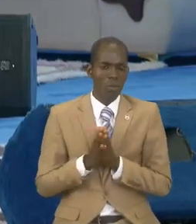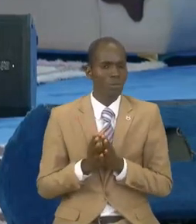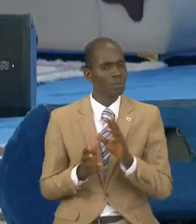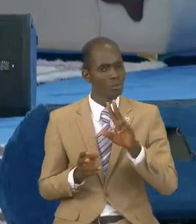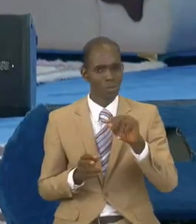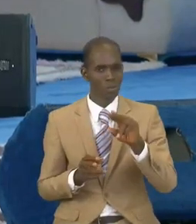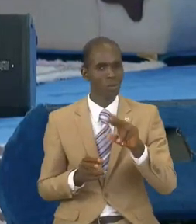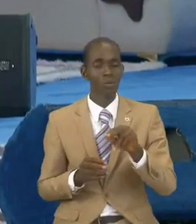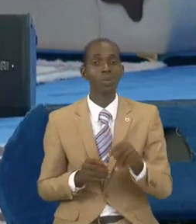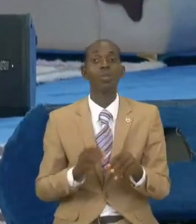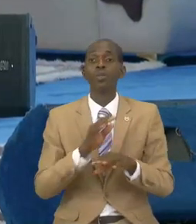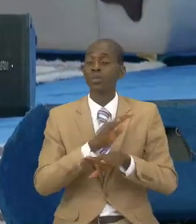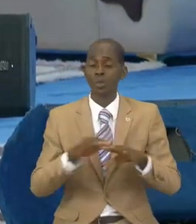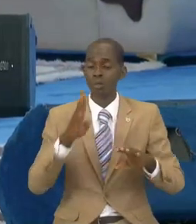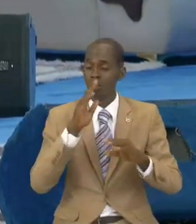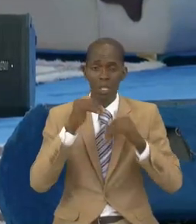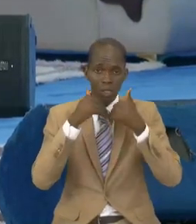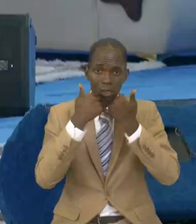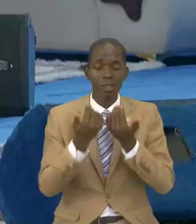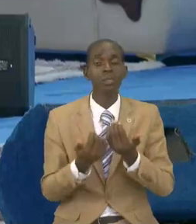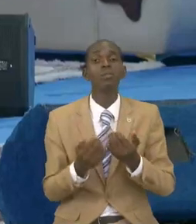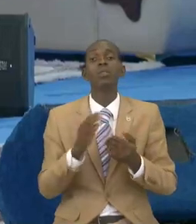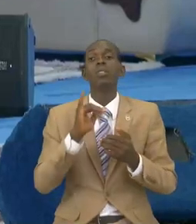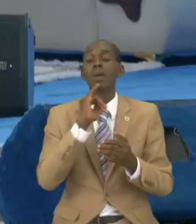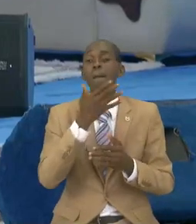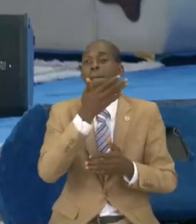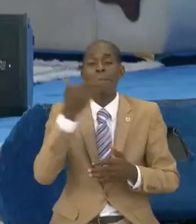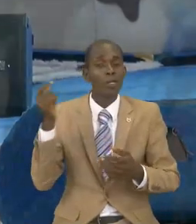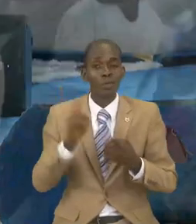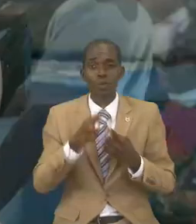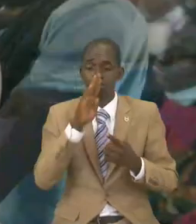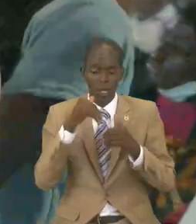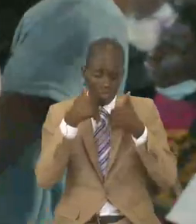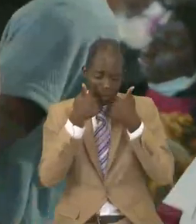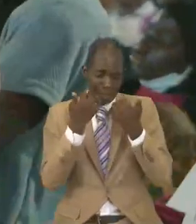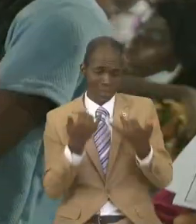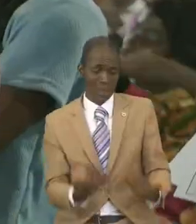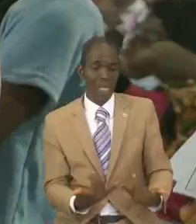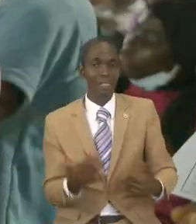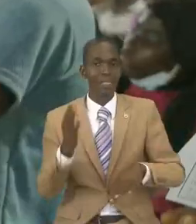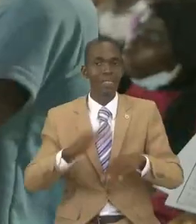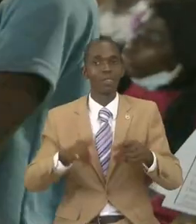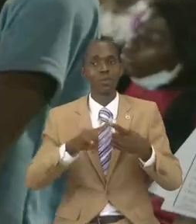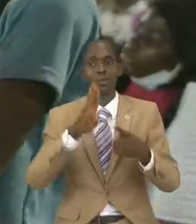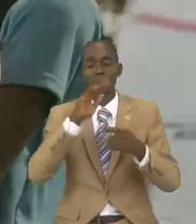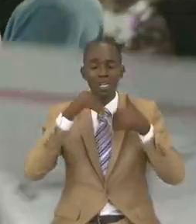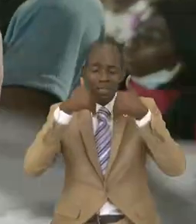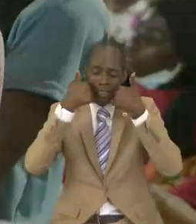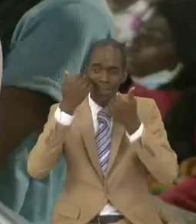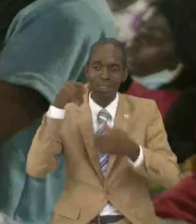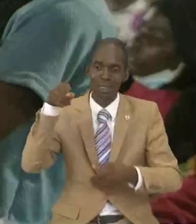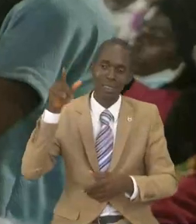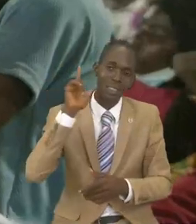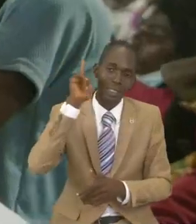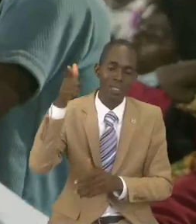Tu te feras beaucoup de bien si tu te lèves pour recevoir le salut du Seigneur. Parce que celui qui ne